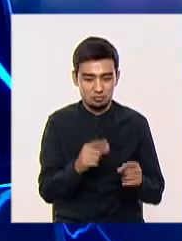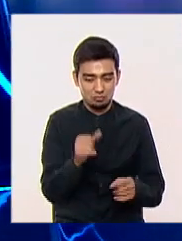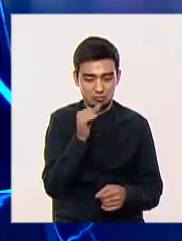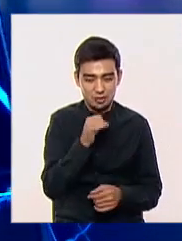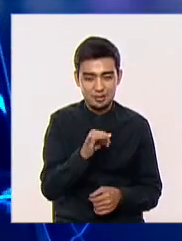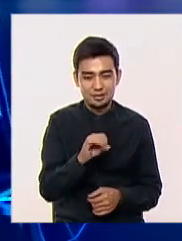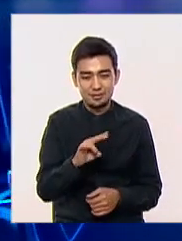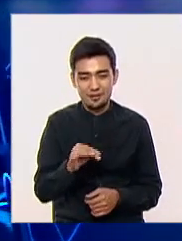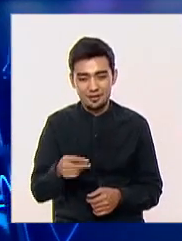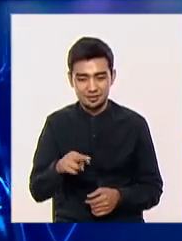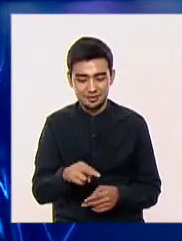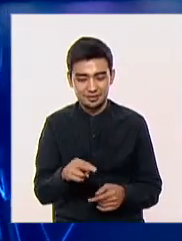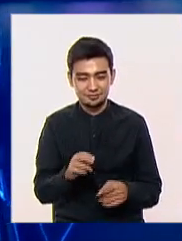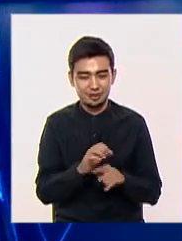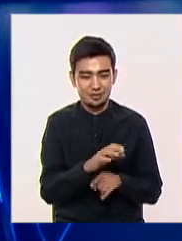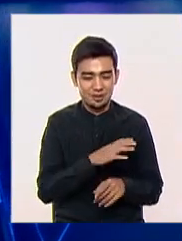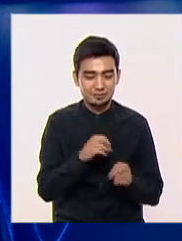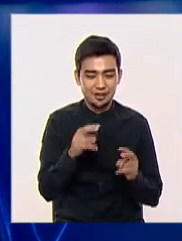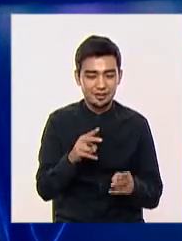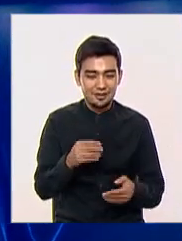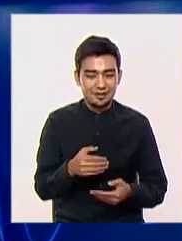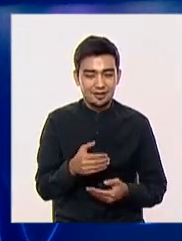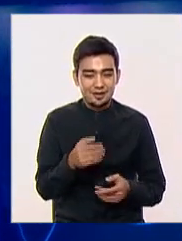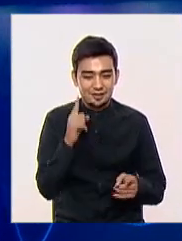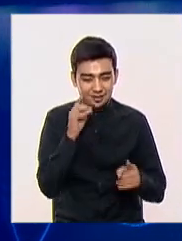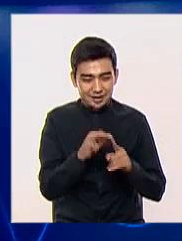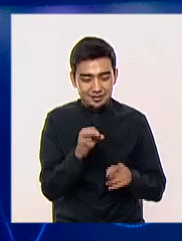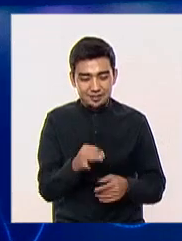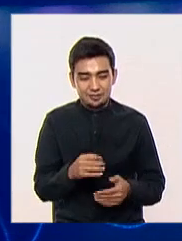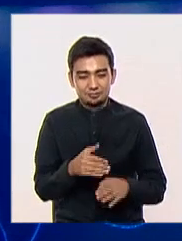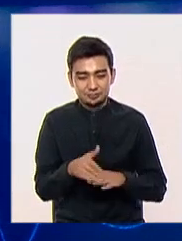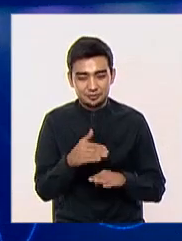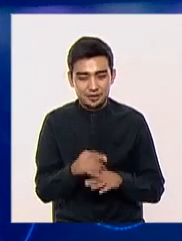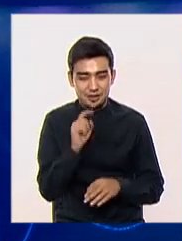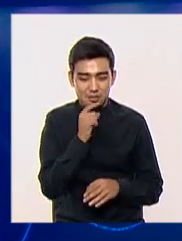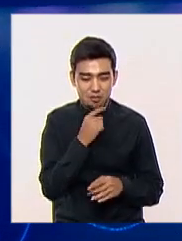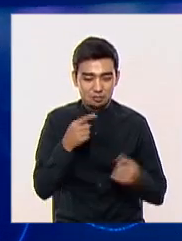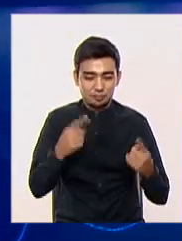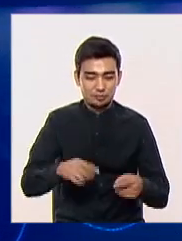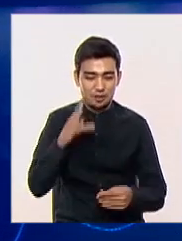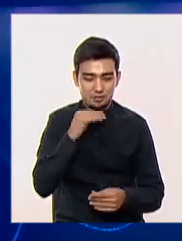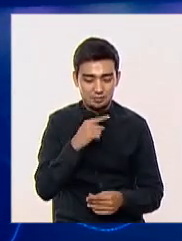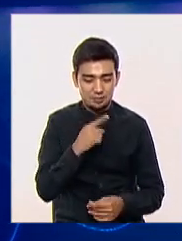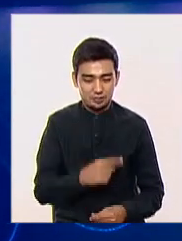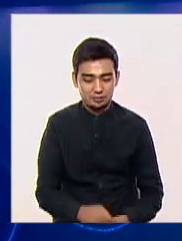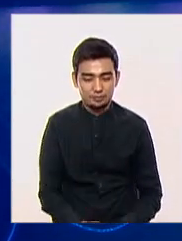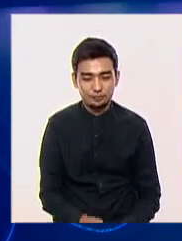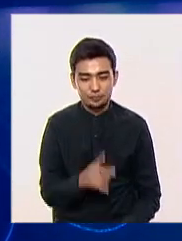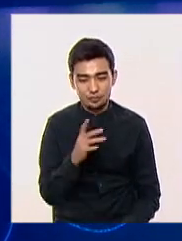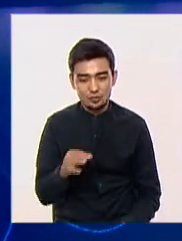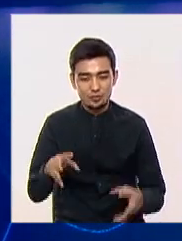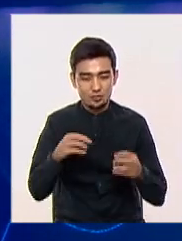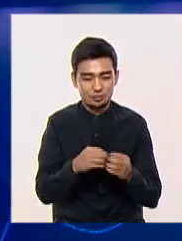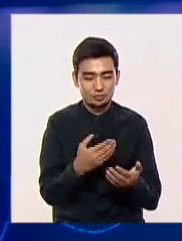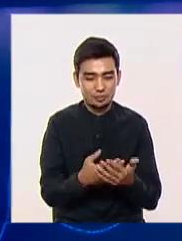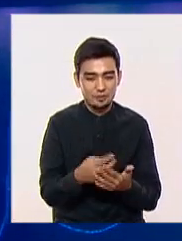банктің инфляцияны тежеуге бағытталған қадамы ақырында экономикалық дағдарысқа келуі мүмкін дейді сарапшылар. Яғни енді